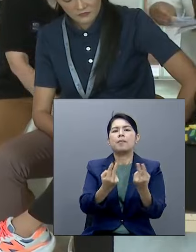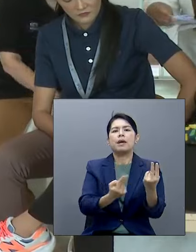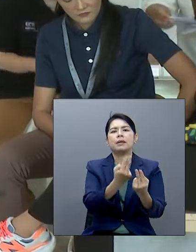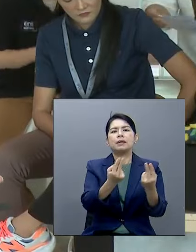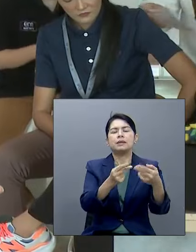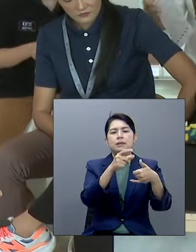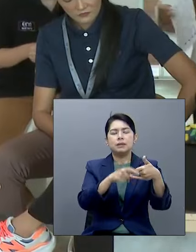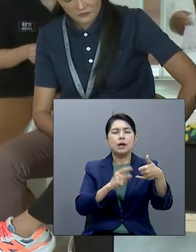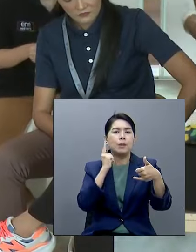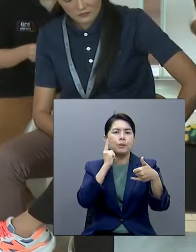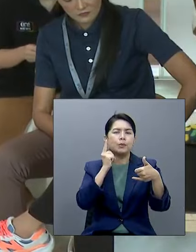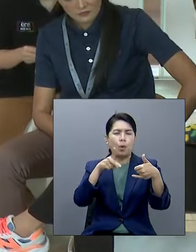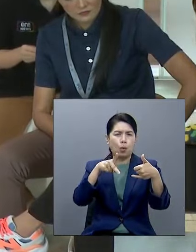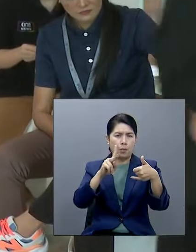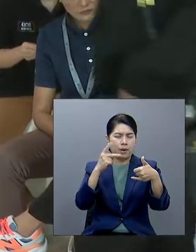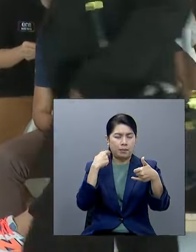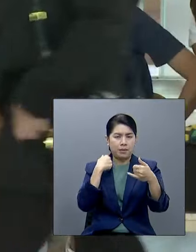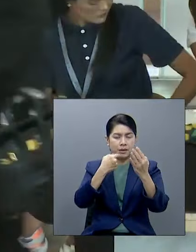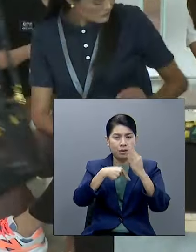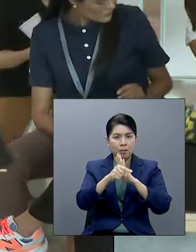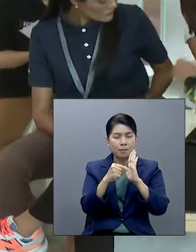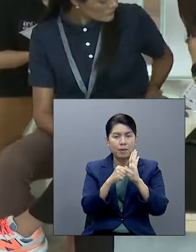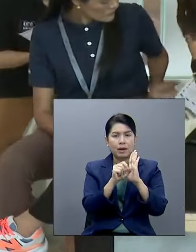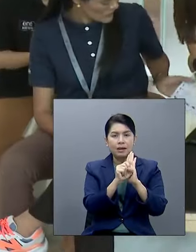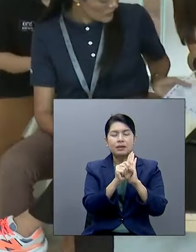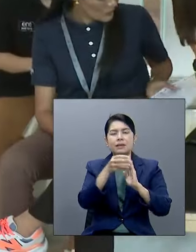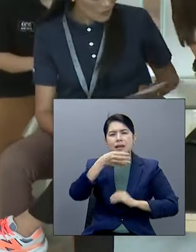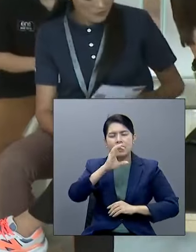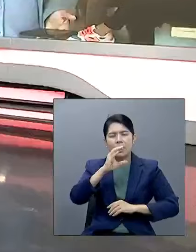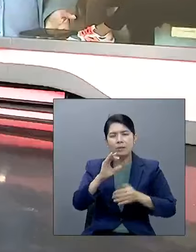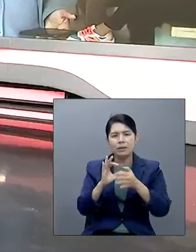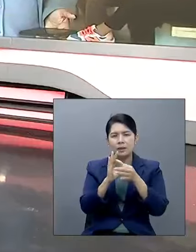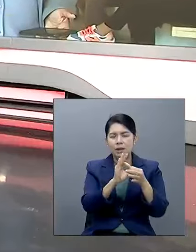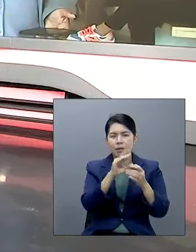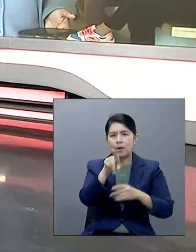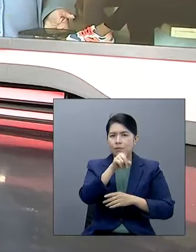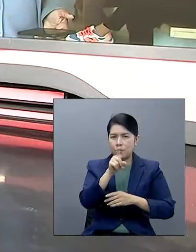ด้วยยังมีหลายประเด็นที่ยังสงสัยในคดีป้าบัวผันอยู่ค่ะ ขอบคุณค่ะ